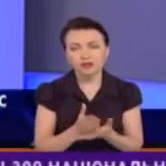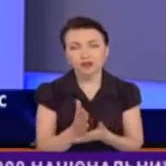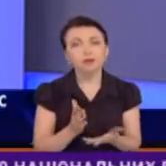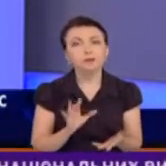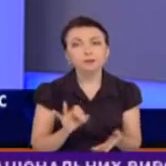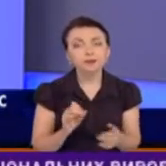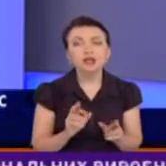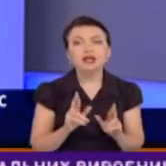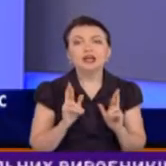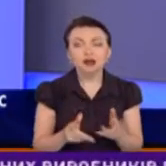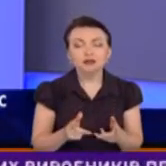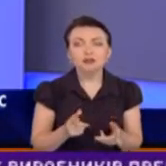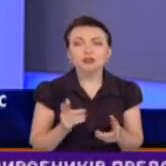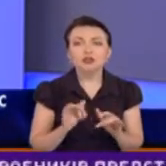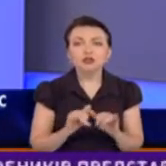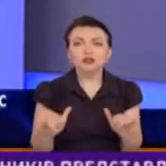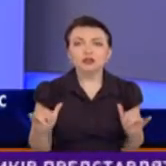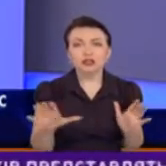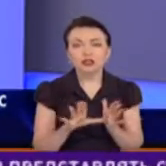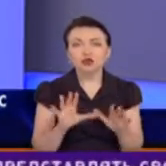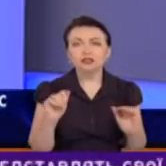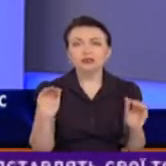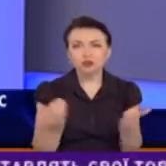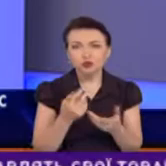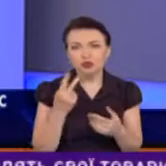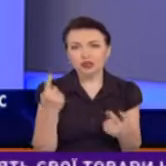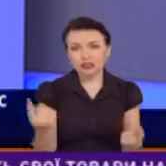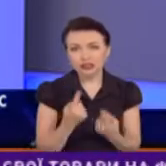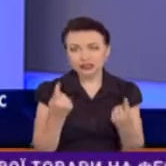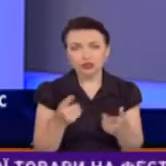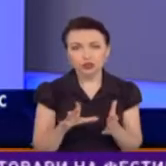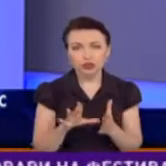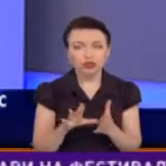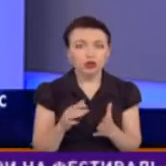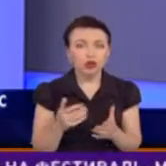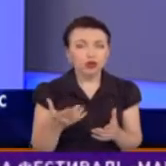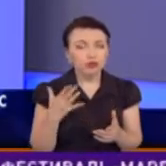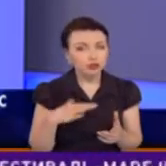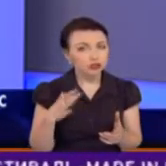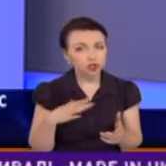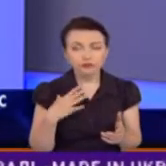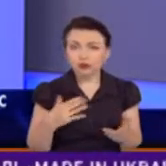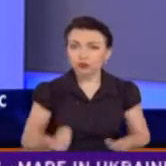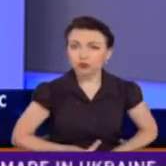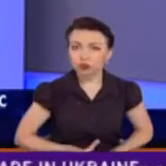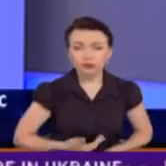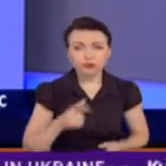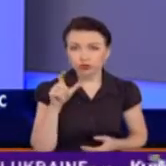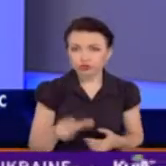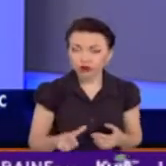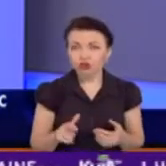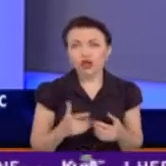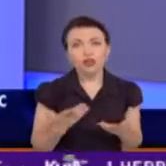розвивати відновлювальну енергетику, щоб зменшувати традиційну енергетику. Бо в нас зачекався насправді побутовий споживач, який би